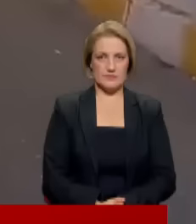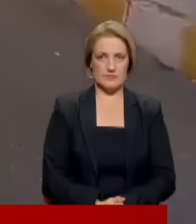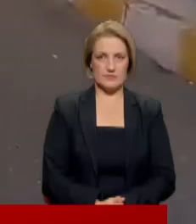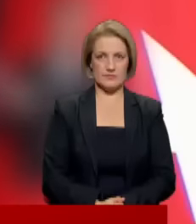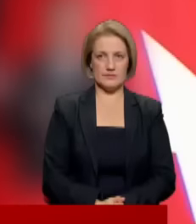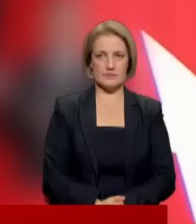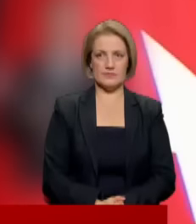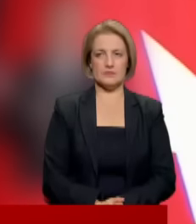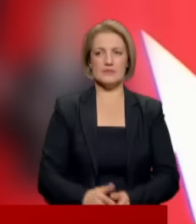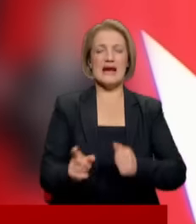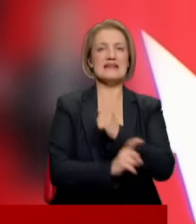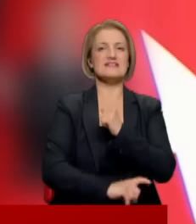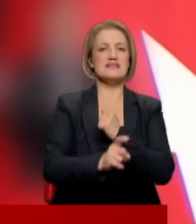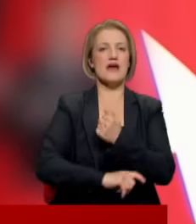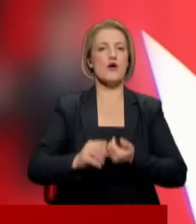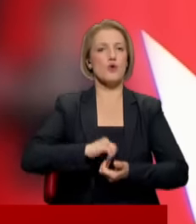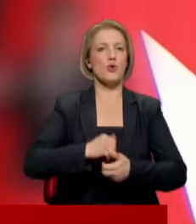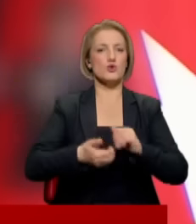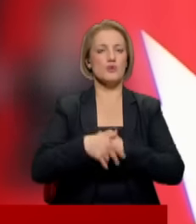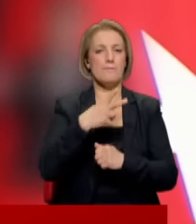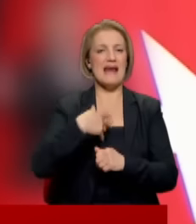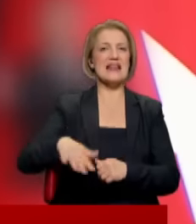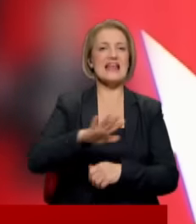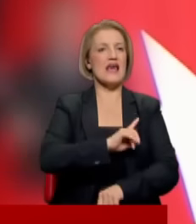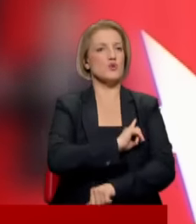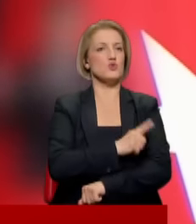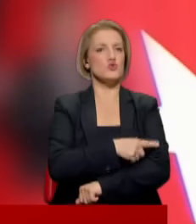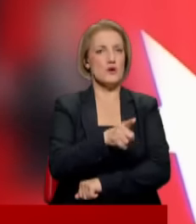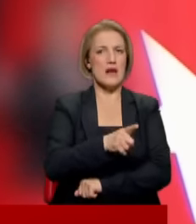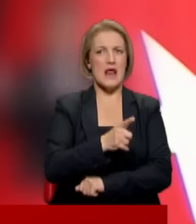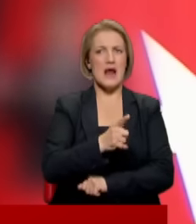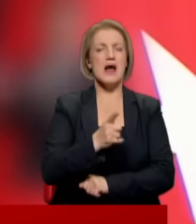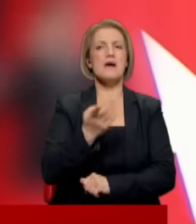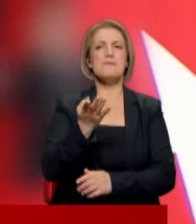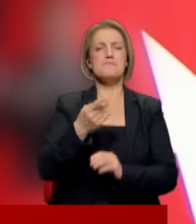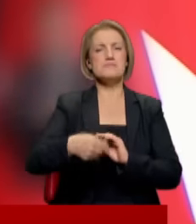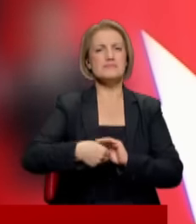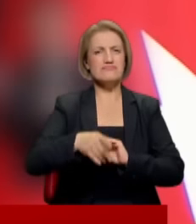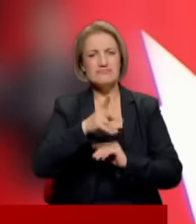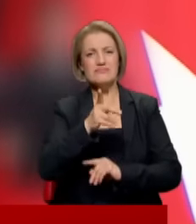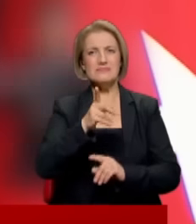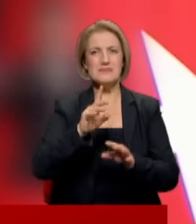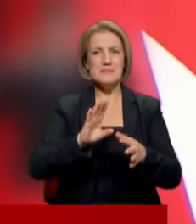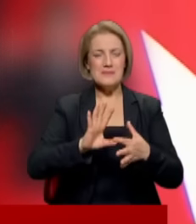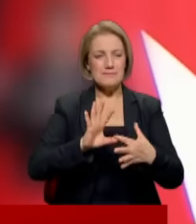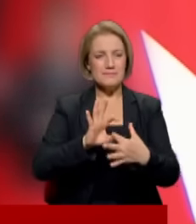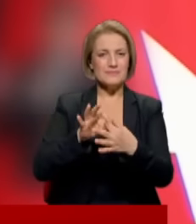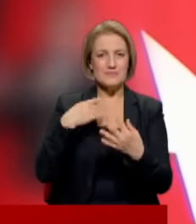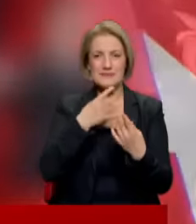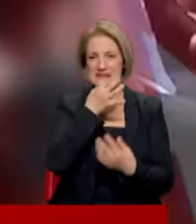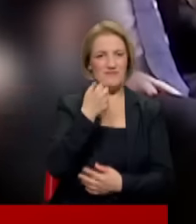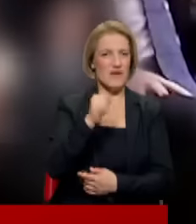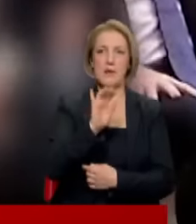daa terör örgüt ün belediye gücüyle haraç mekanizmaları kurmasına göz